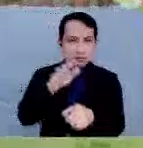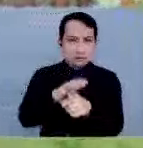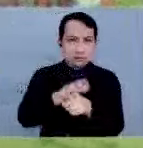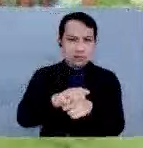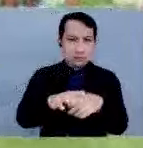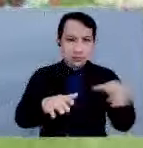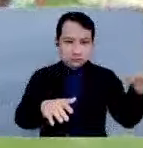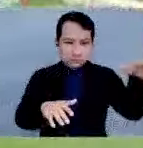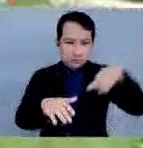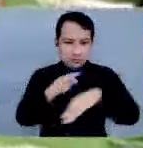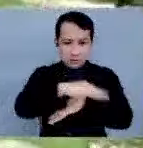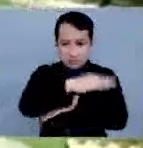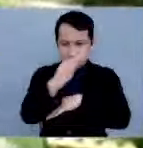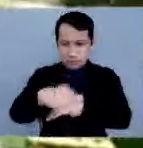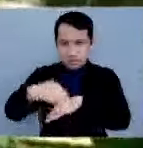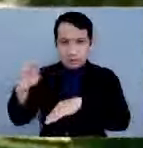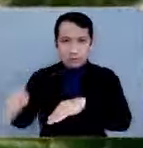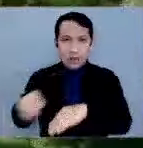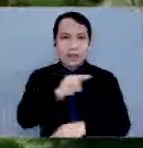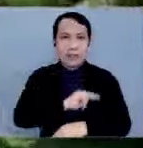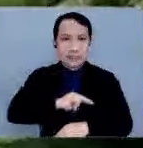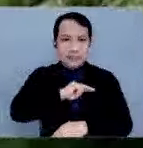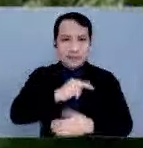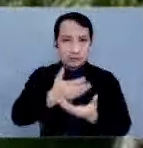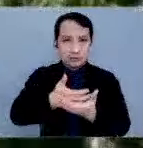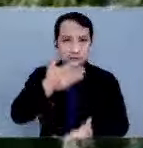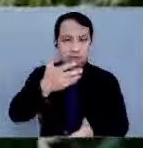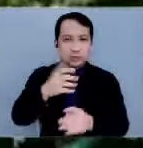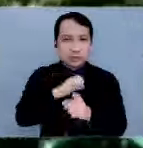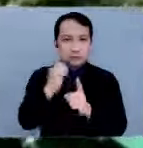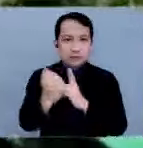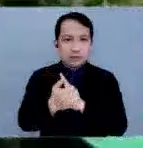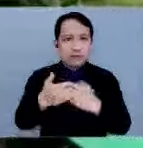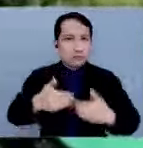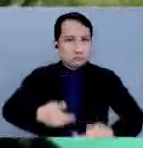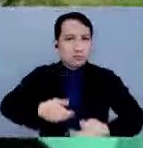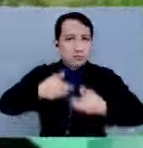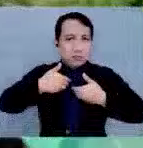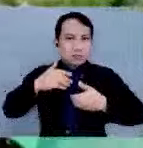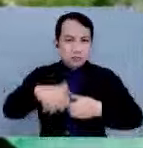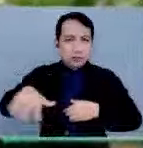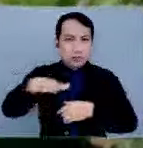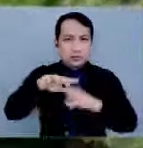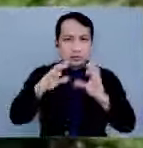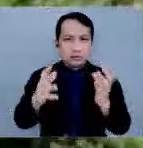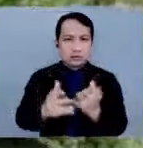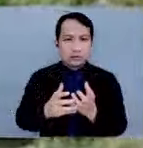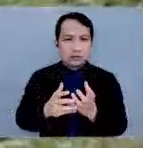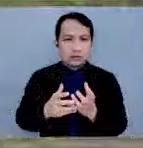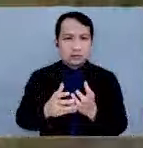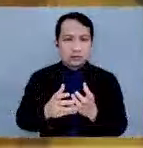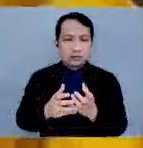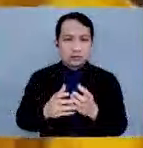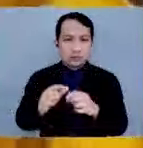na likas na yaman ng Pilipinas at ipinagmamalaki natin sa buong mundo bilang geological monument ng